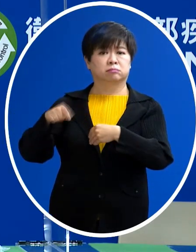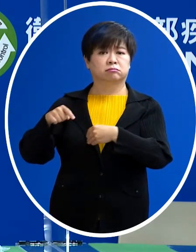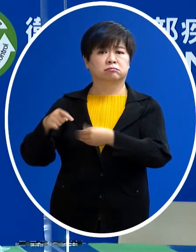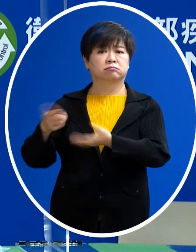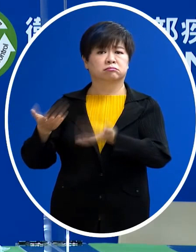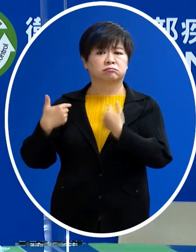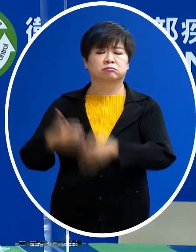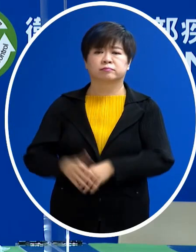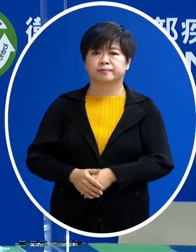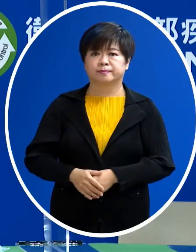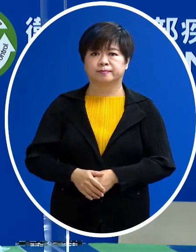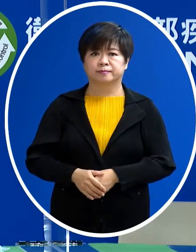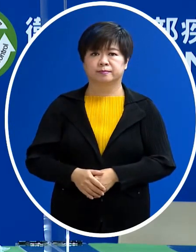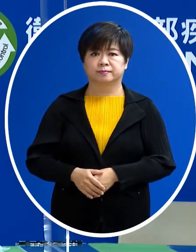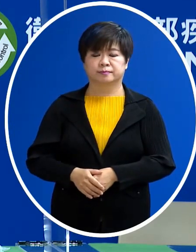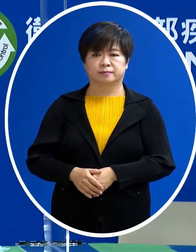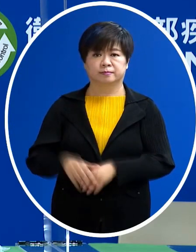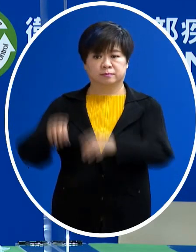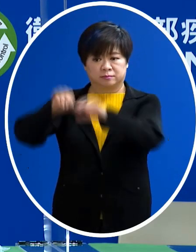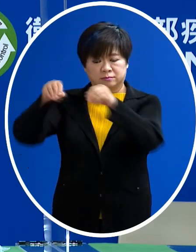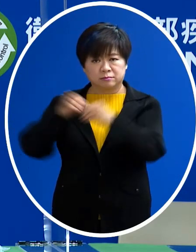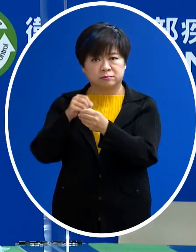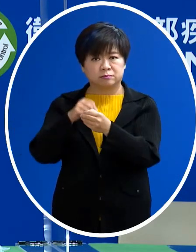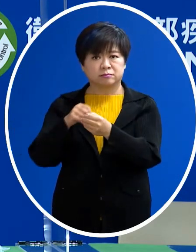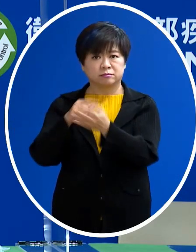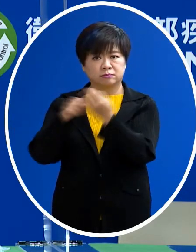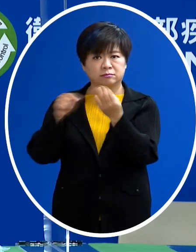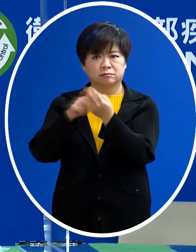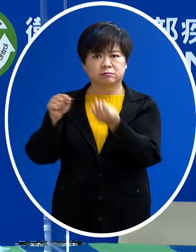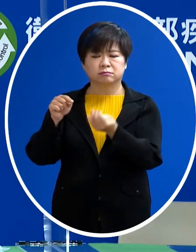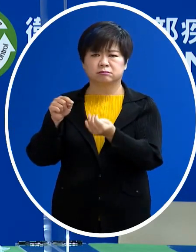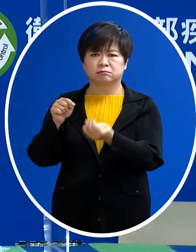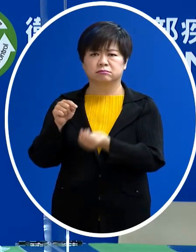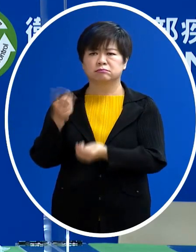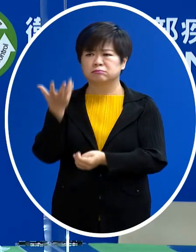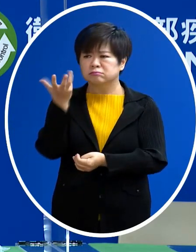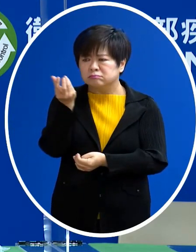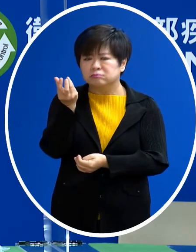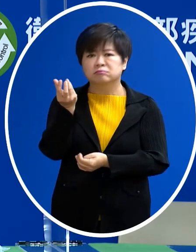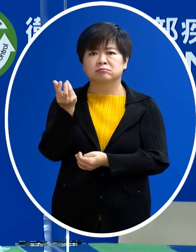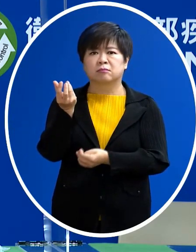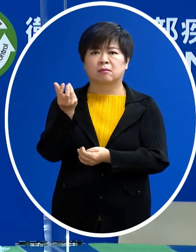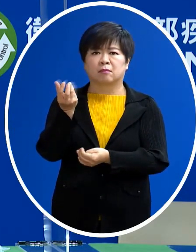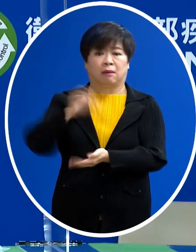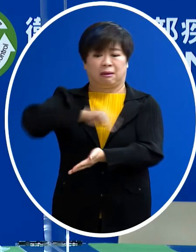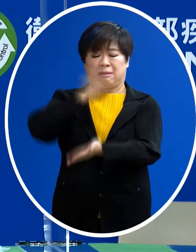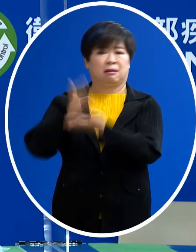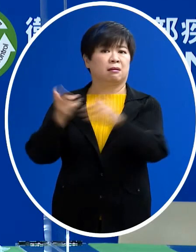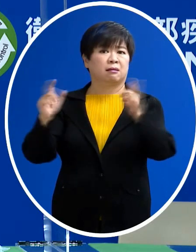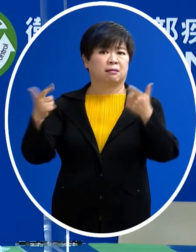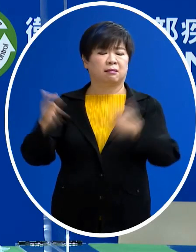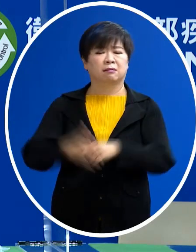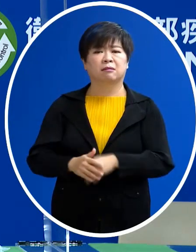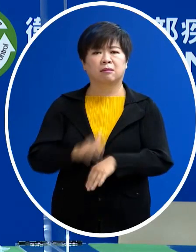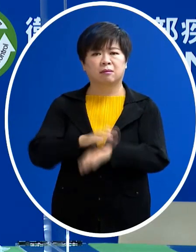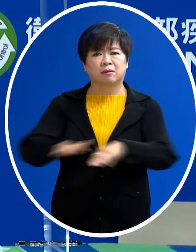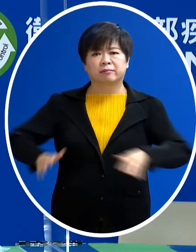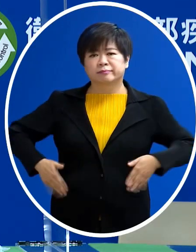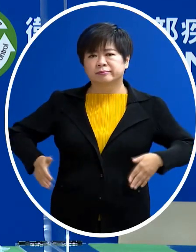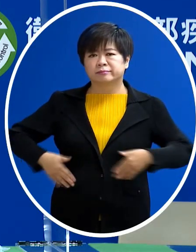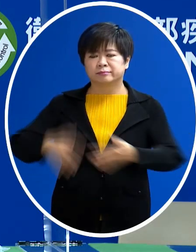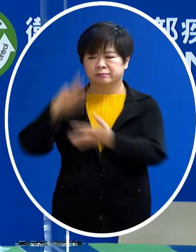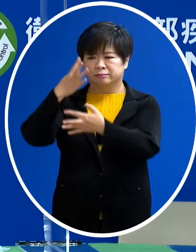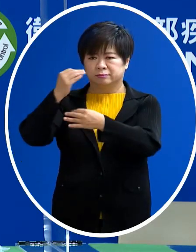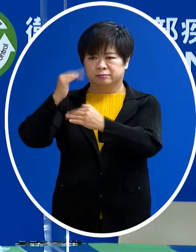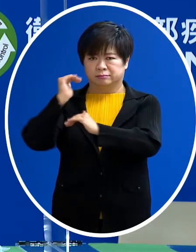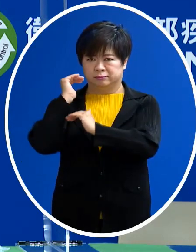那在这个捐赠部分，因为量都不是太多，所以我们也都在如期在效期之内打完，这都没